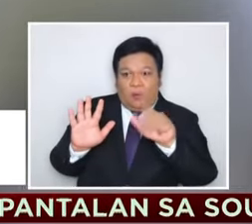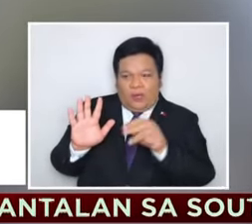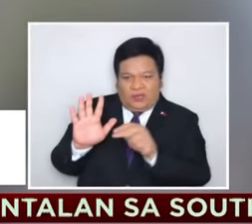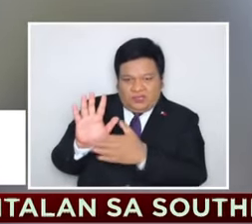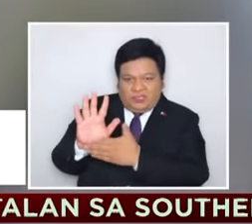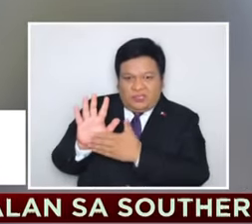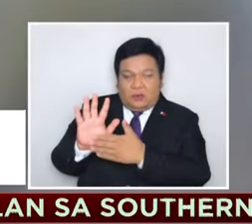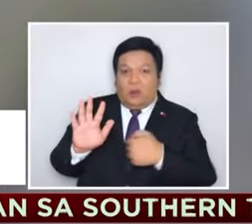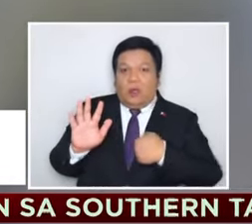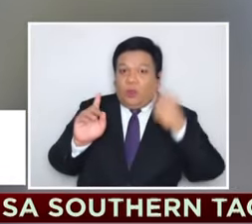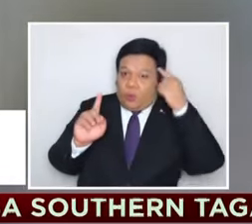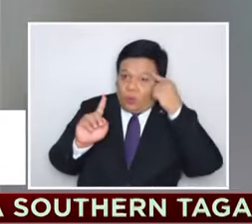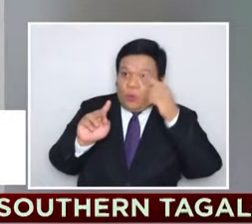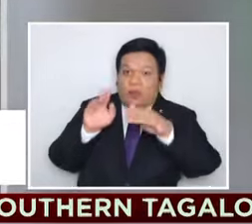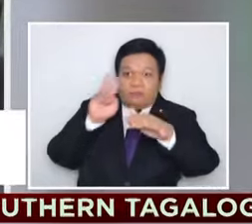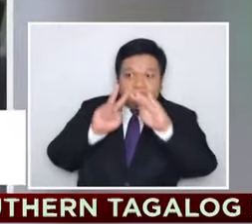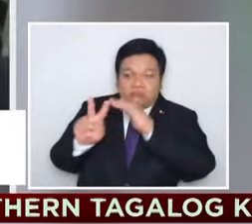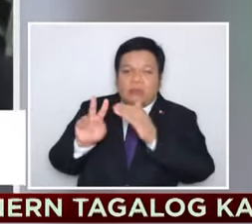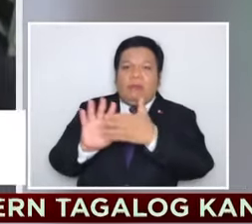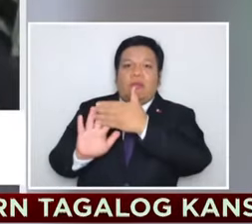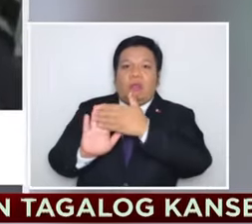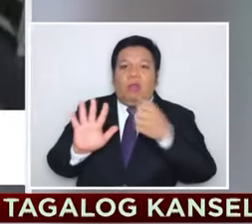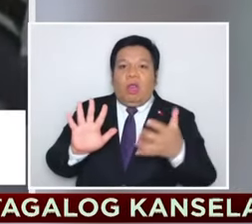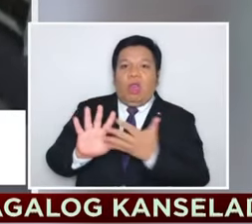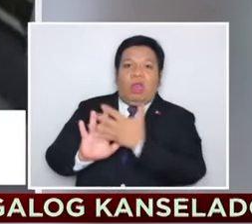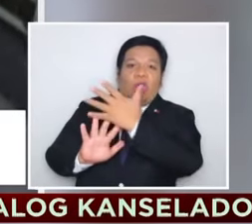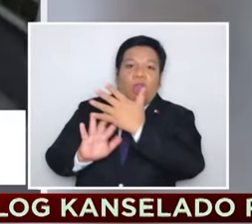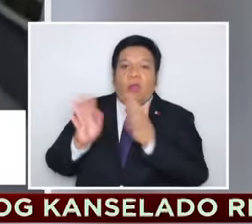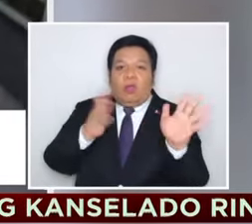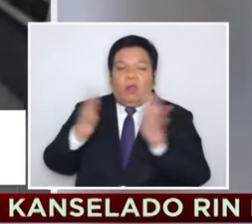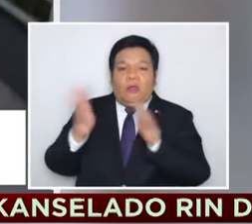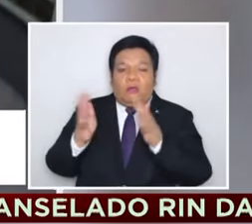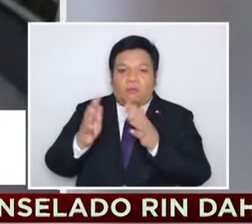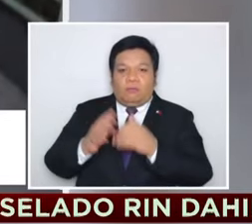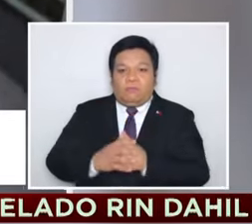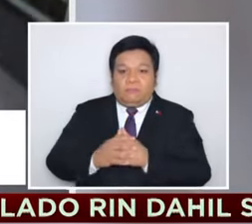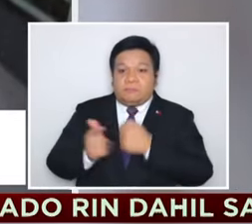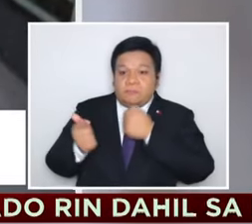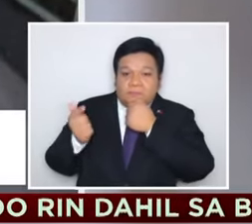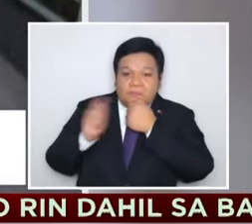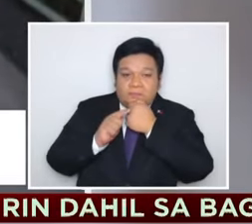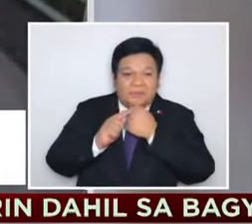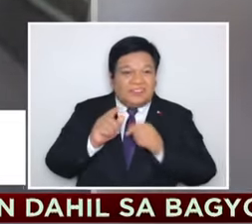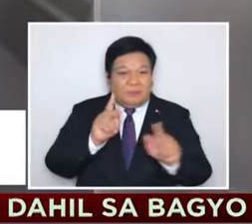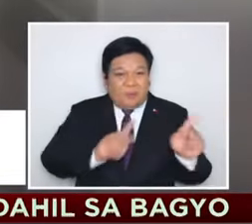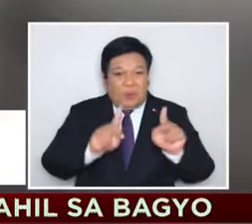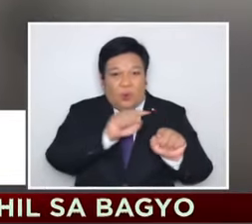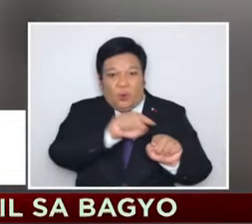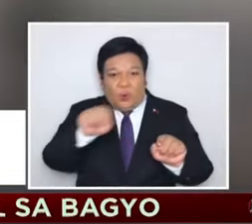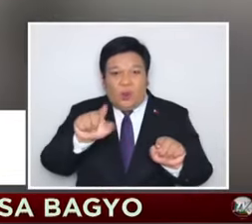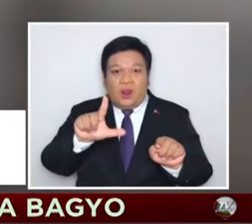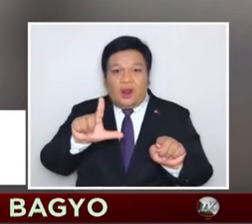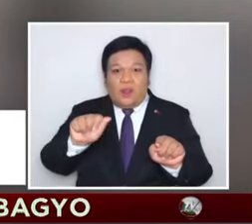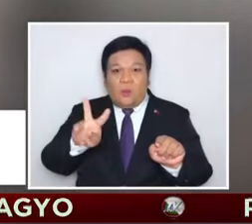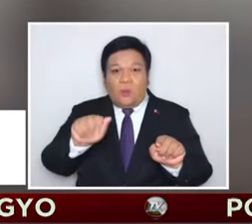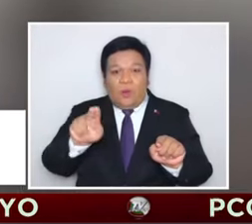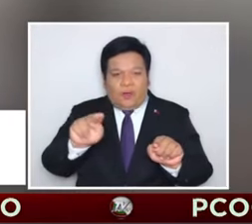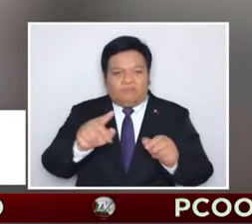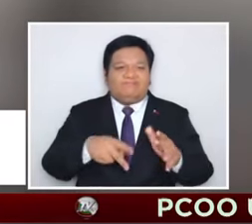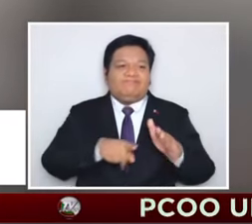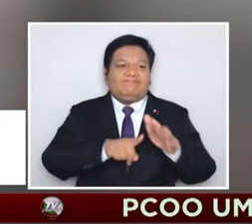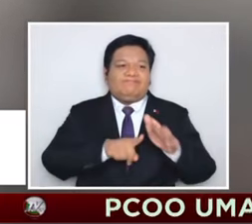nasa dalampasigan ng Lawaan dahil sa pagtaas ng tubig. Sinabayan kasi ng high tide ang